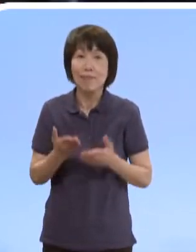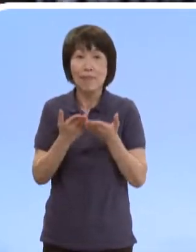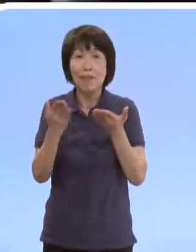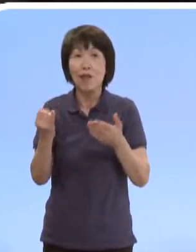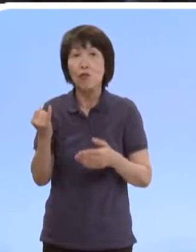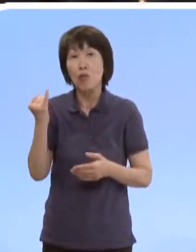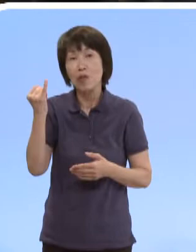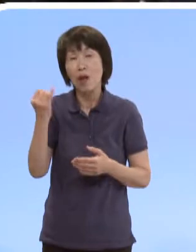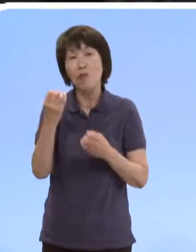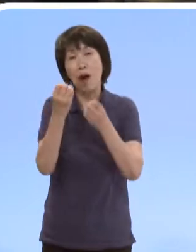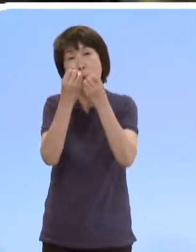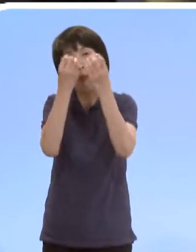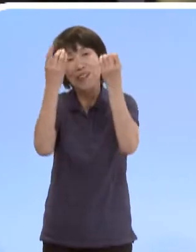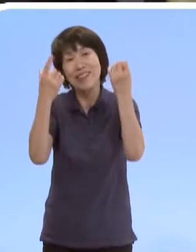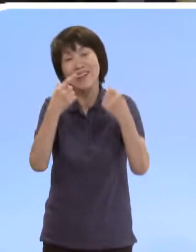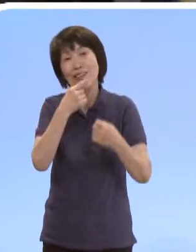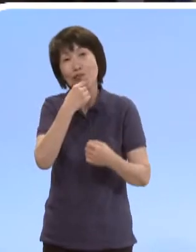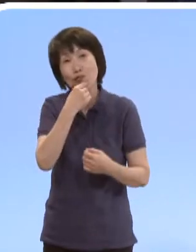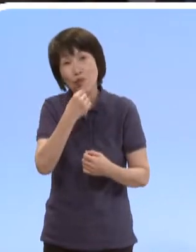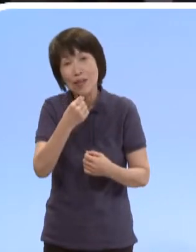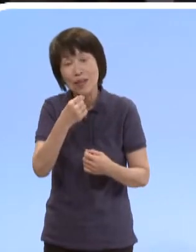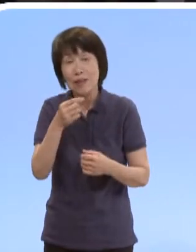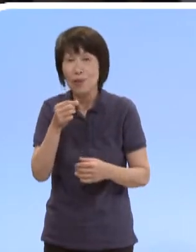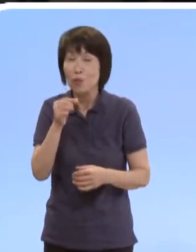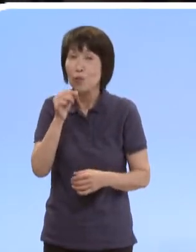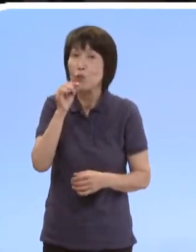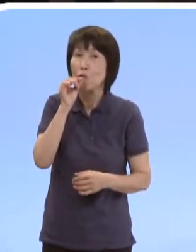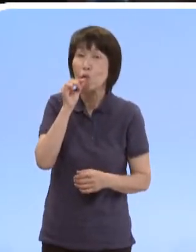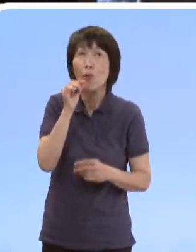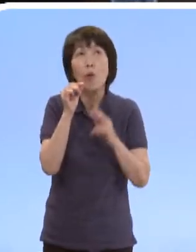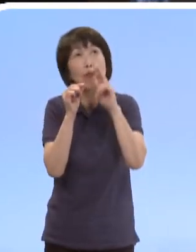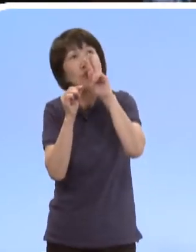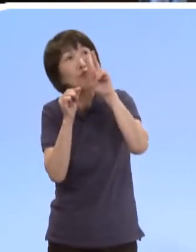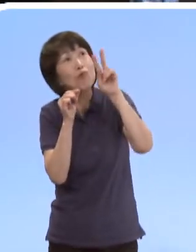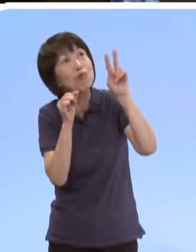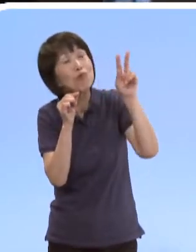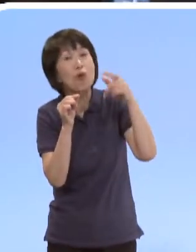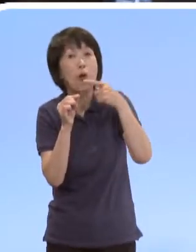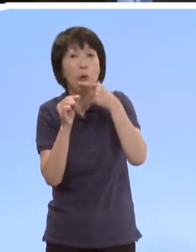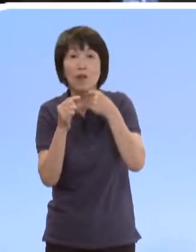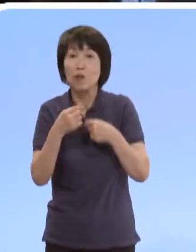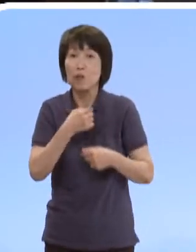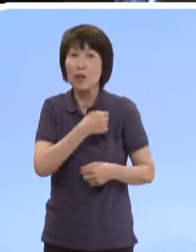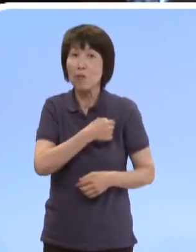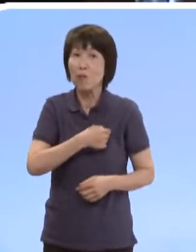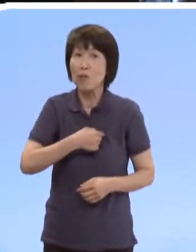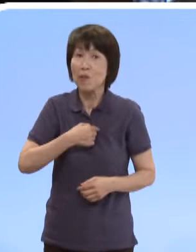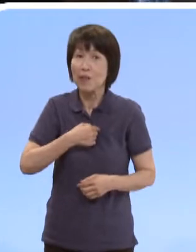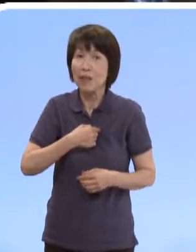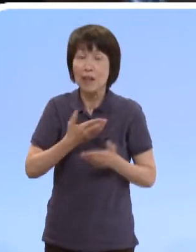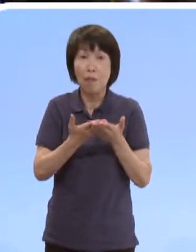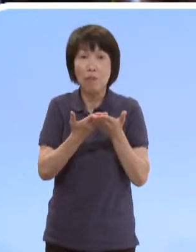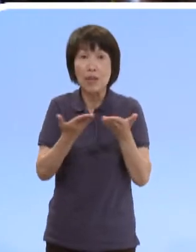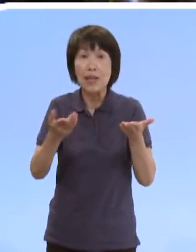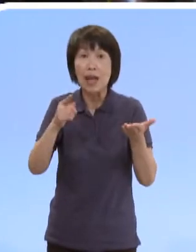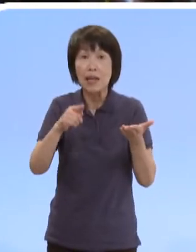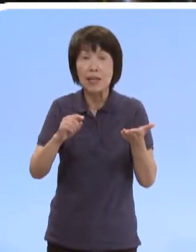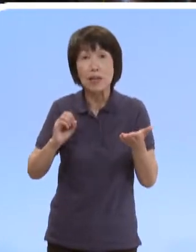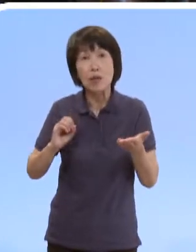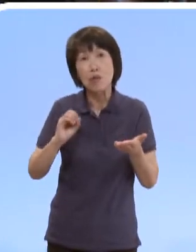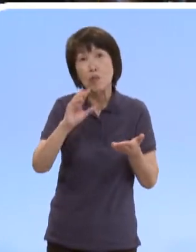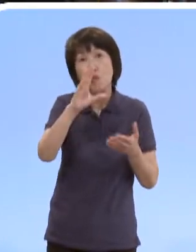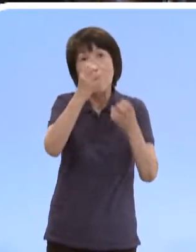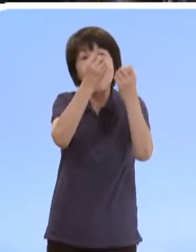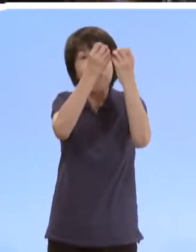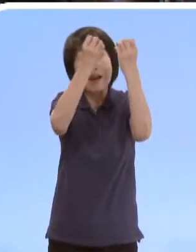星が好きな店長さんがお酒を飲みながら星を楽しんでほしいという思いからお店にプラネタリウムを